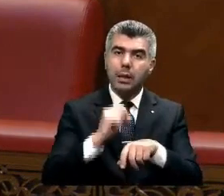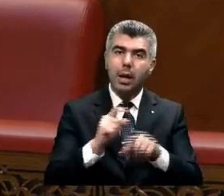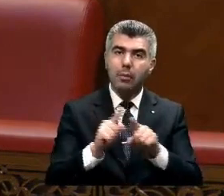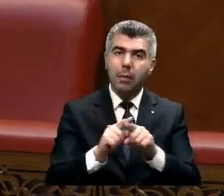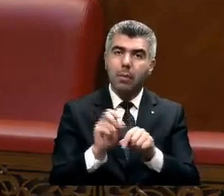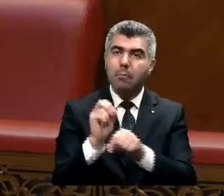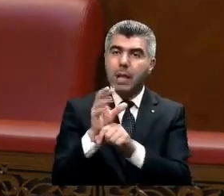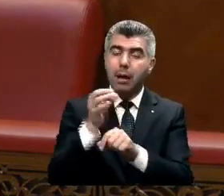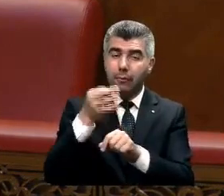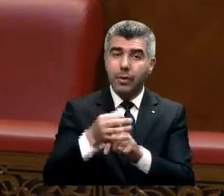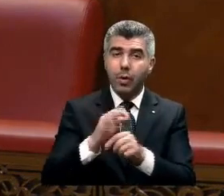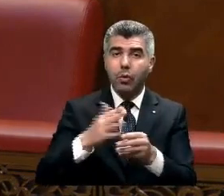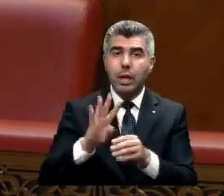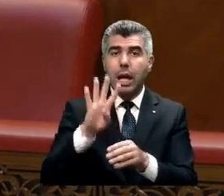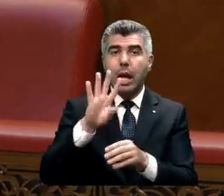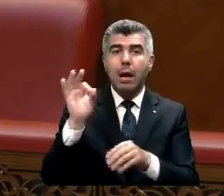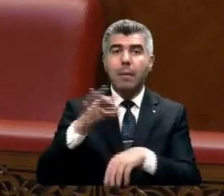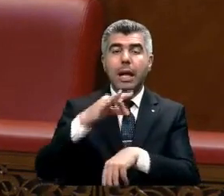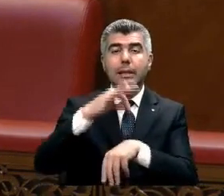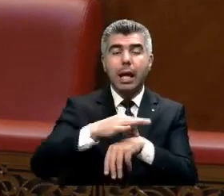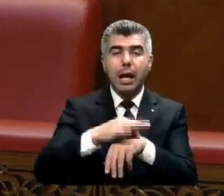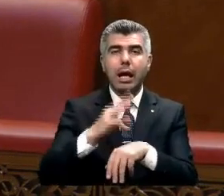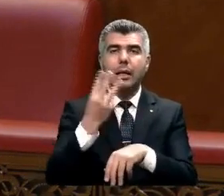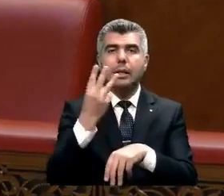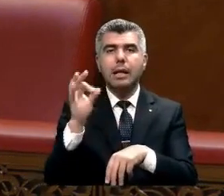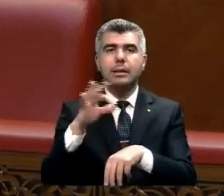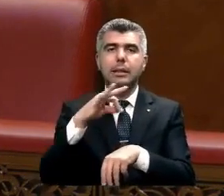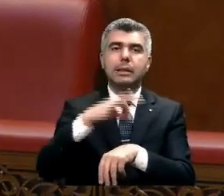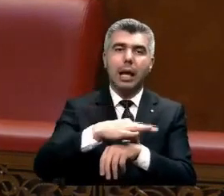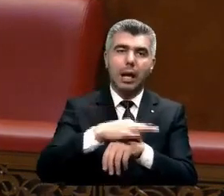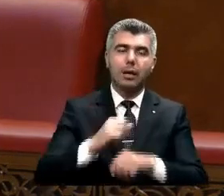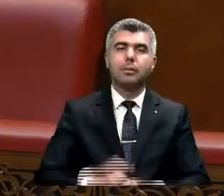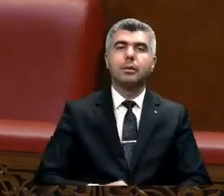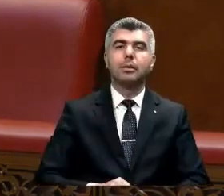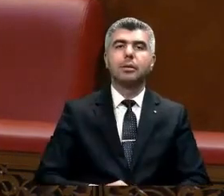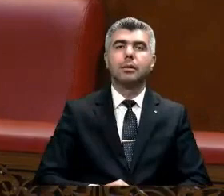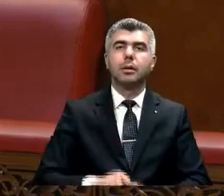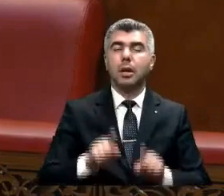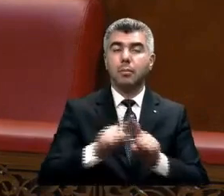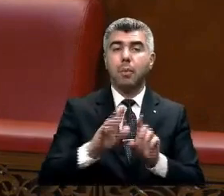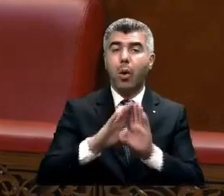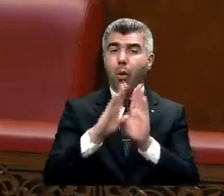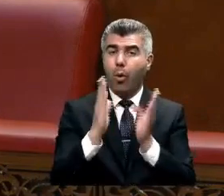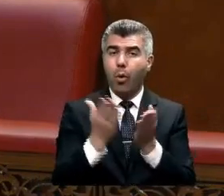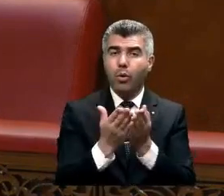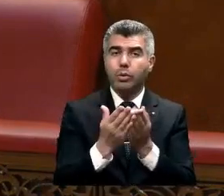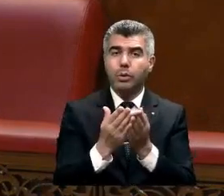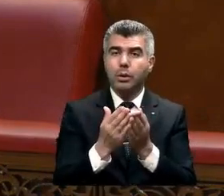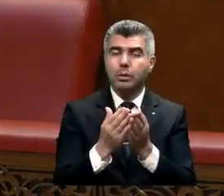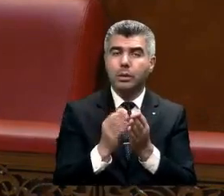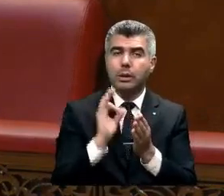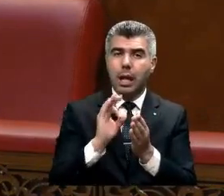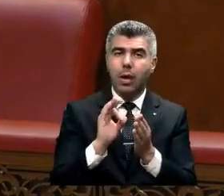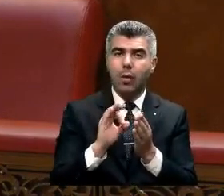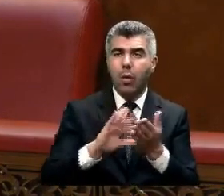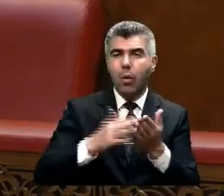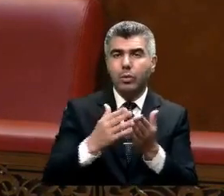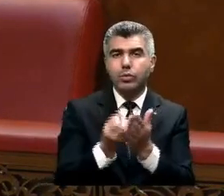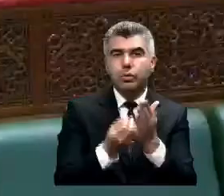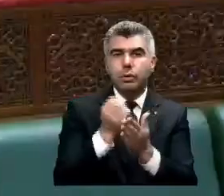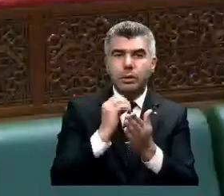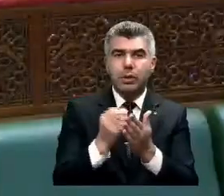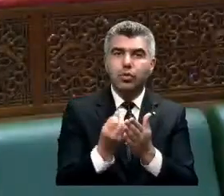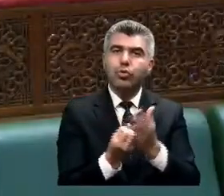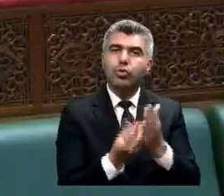خلال فترات الذروه من 40 دقيقه الى 30 دقيقه والجر الاشاره الى ان هذه المنهجيه تروم تحسين